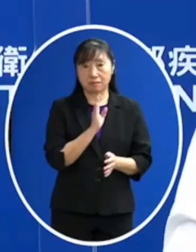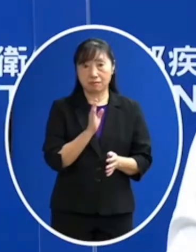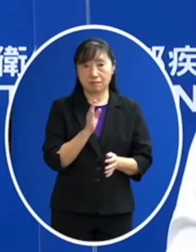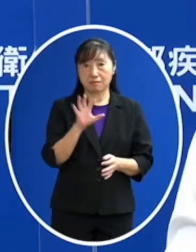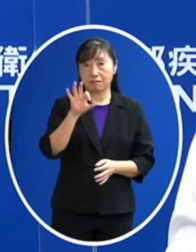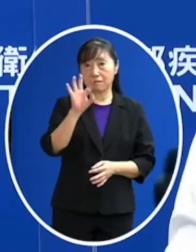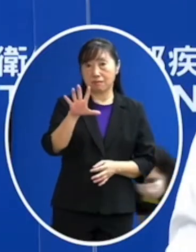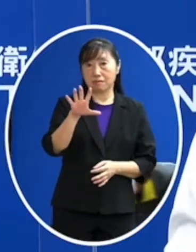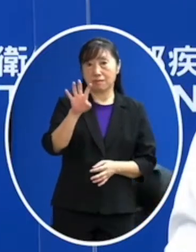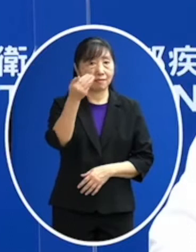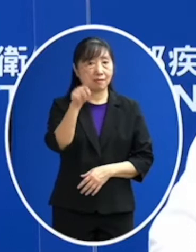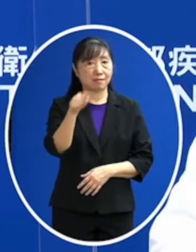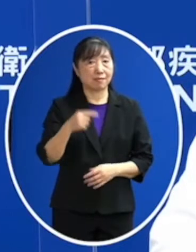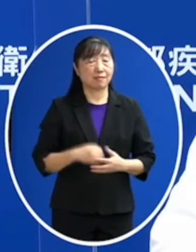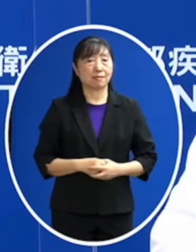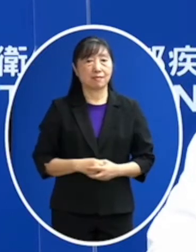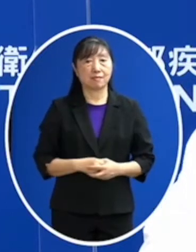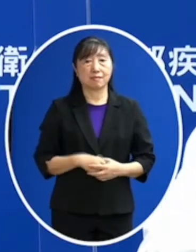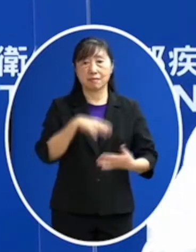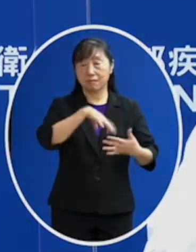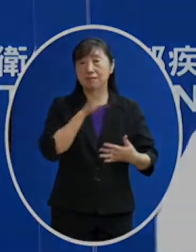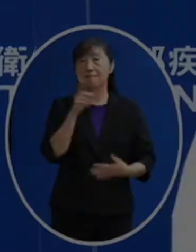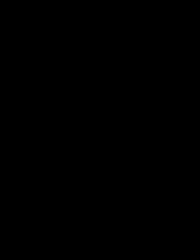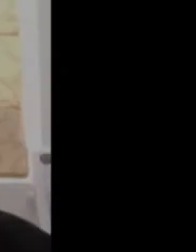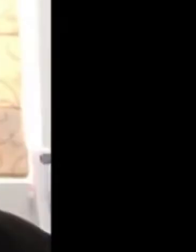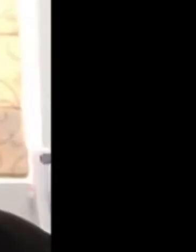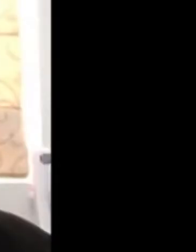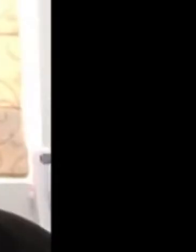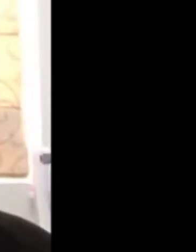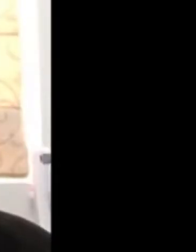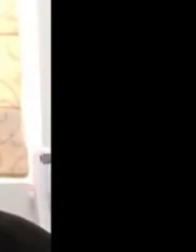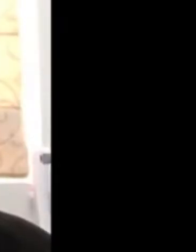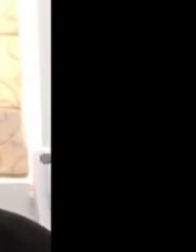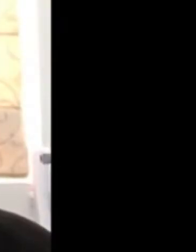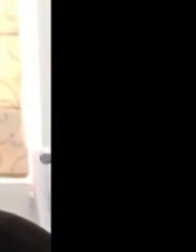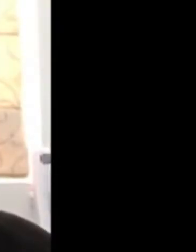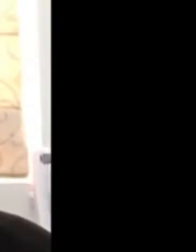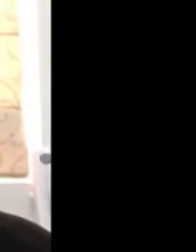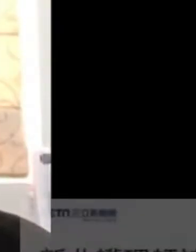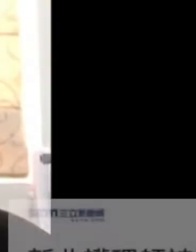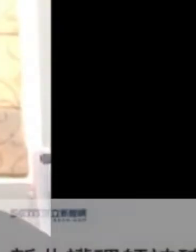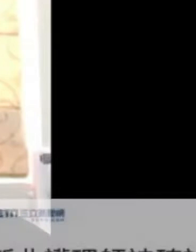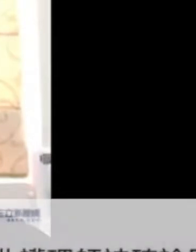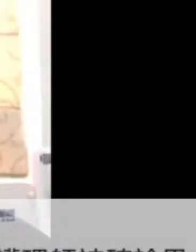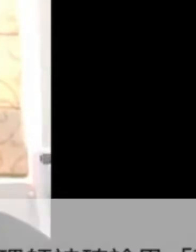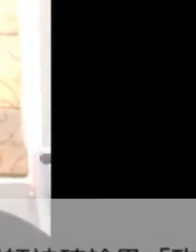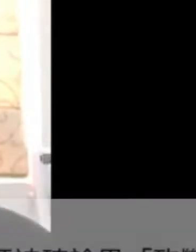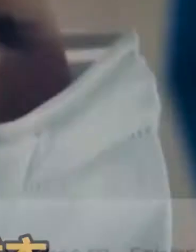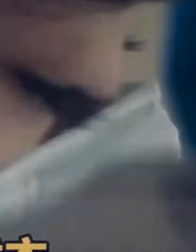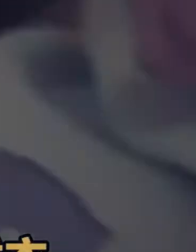493例、549例。那其中包含12例死亡。 让大家知道我们现在的护理能